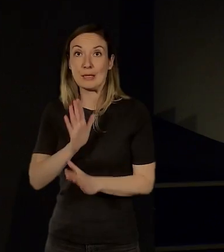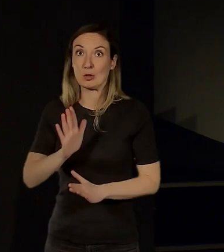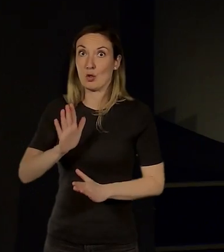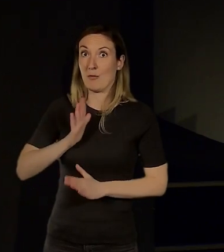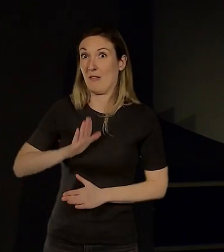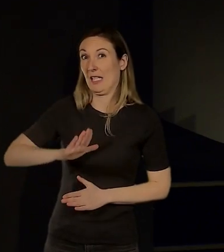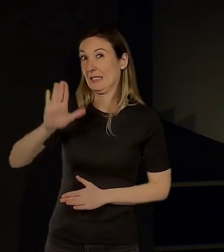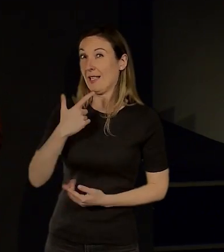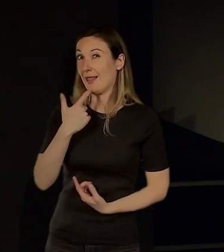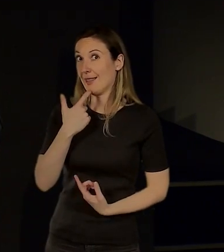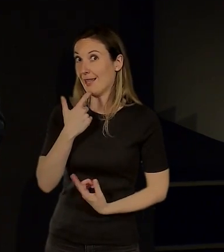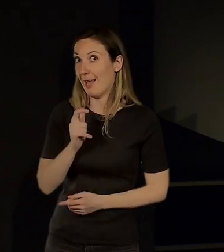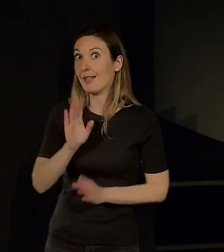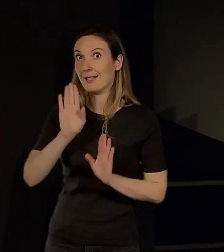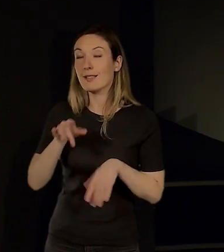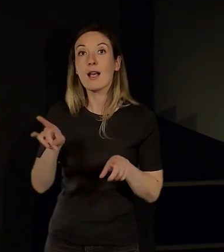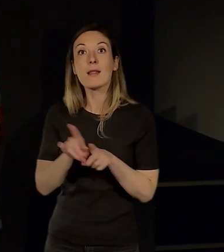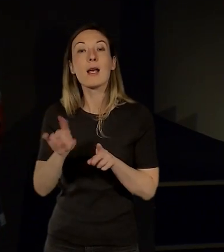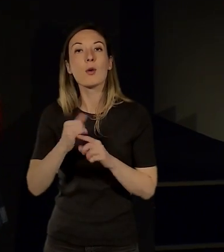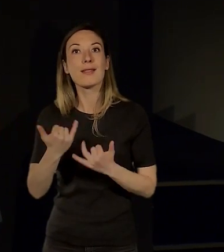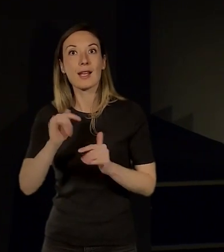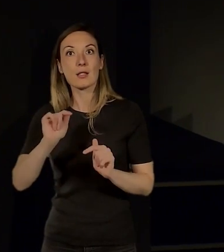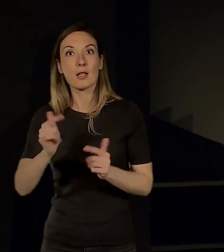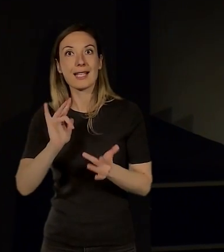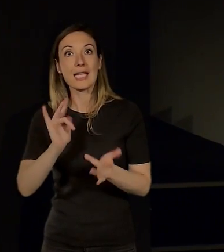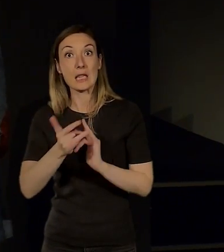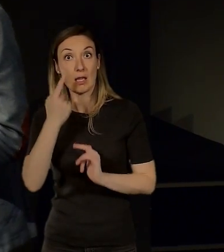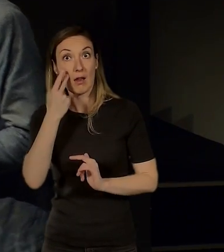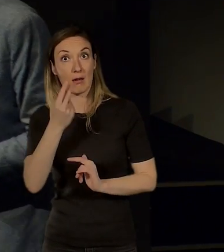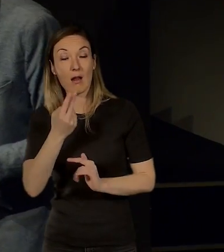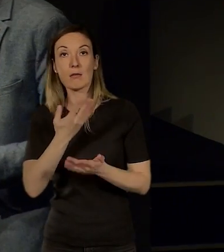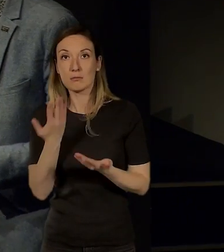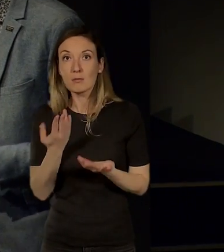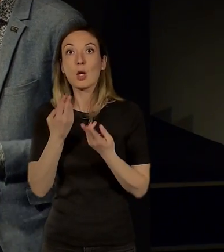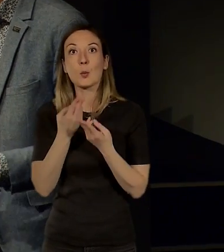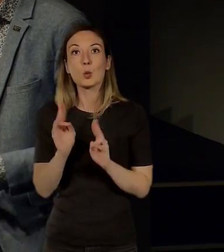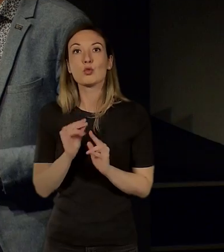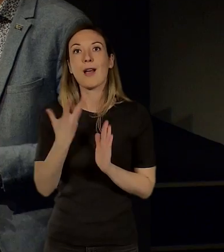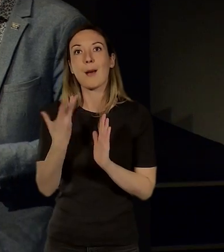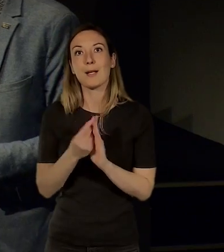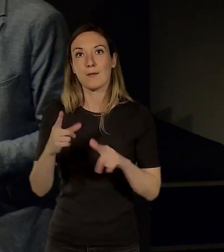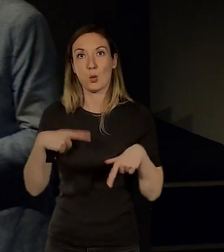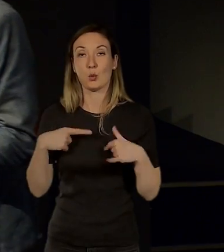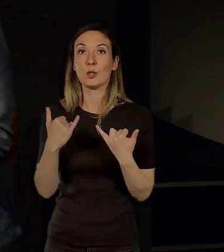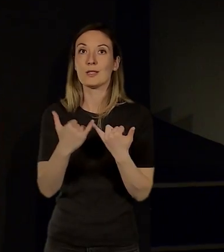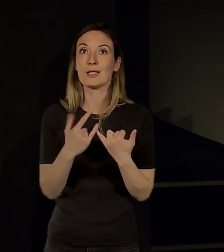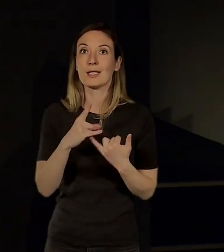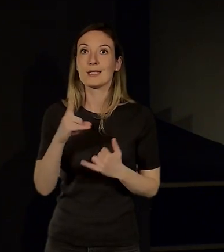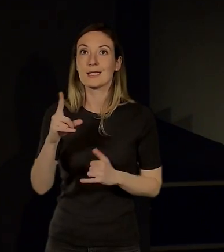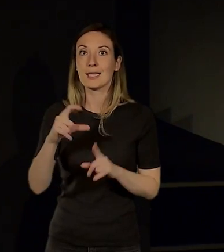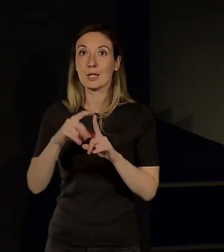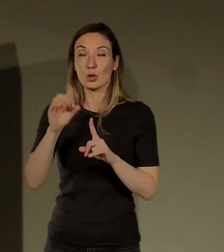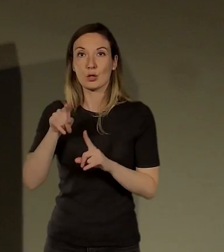společně s diváky, kteří nás nyní sledují online, můžete na slido.com